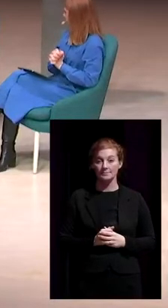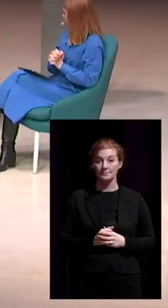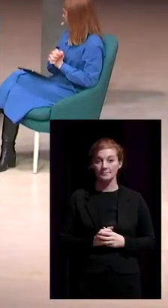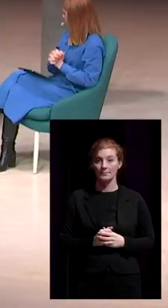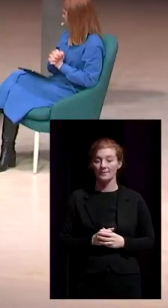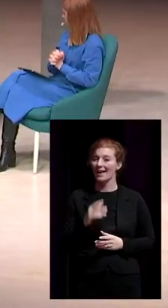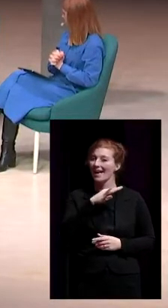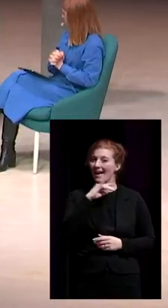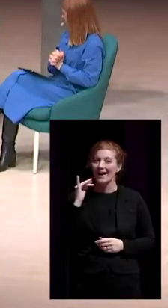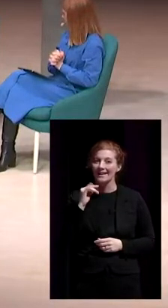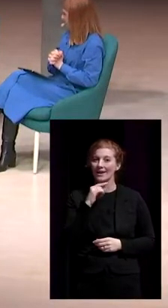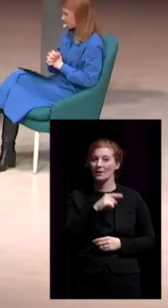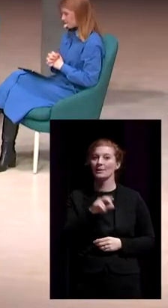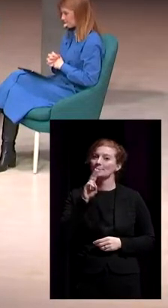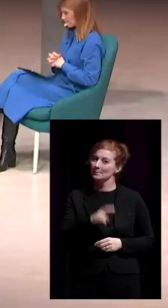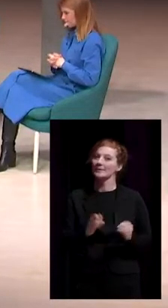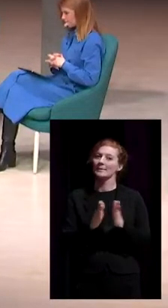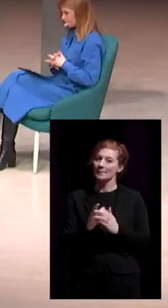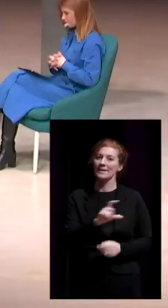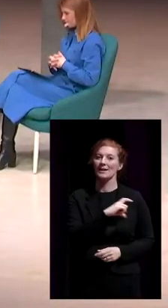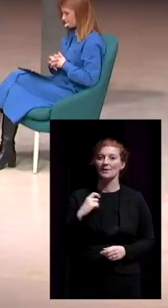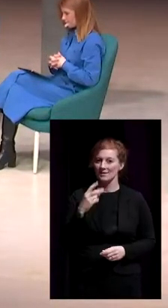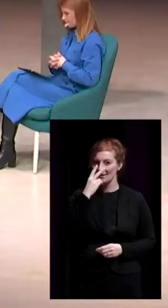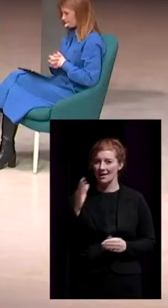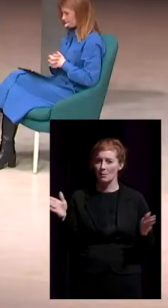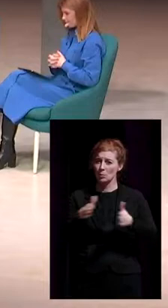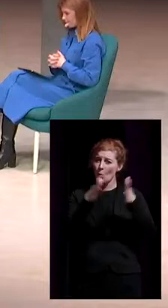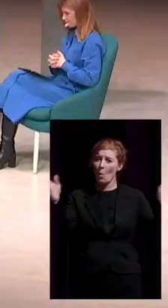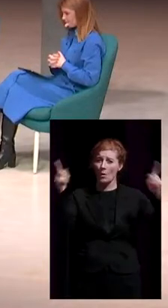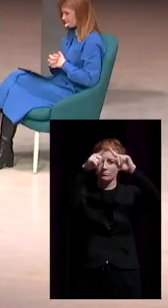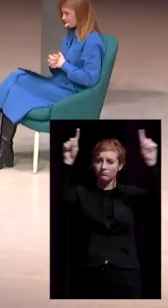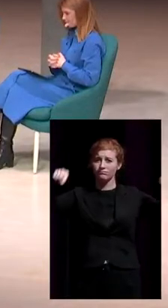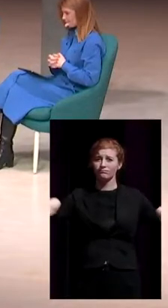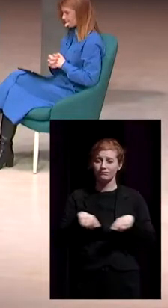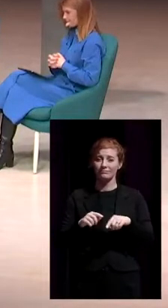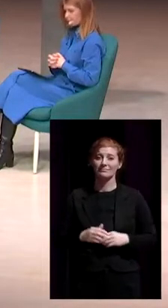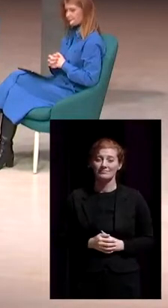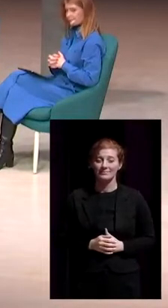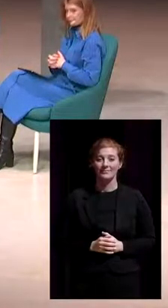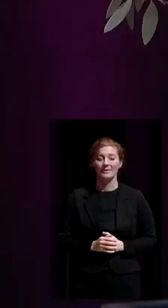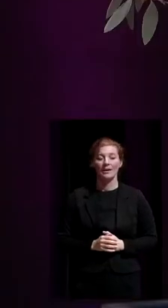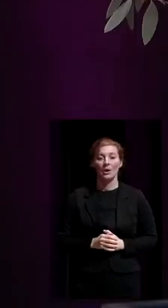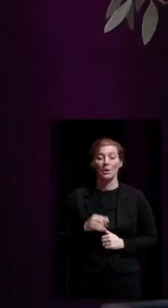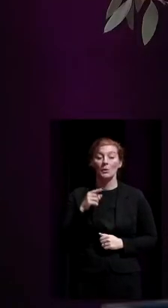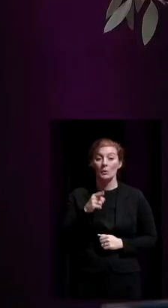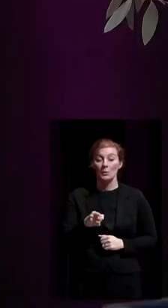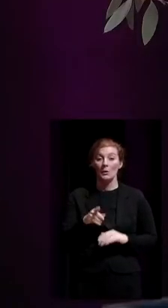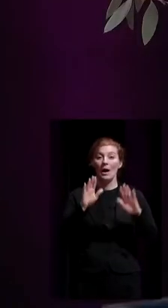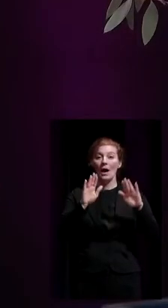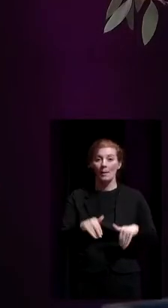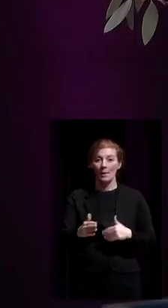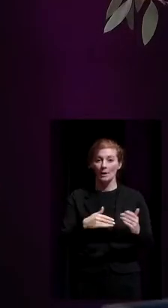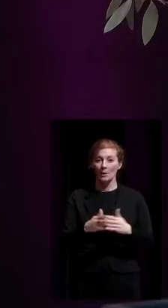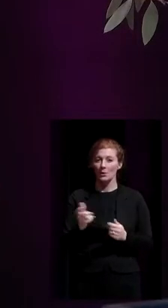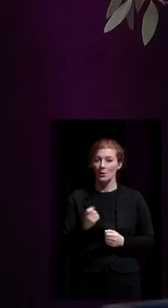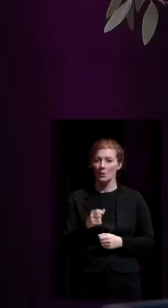Så härligt att du är verkligen med oss. Vi ser dig på en stor skärm här framför oss. Och Lotta, du har ju gjort någonting